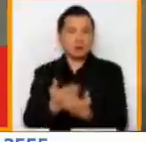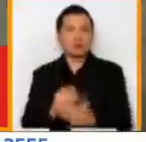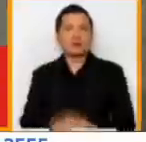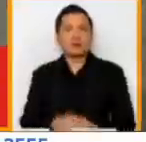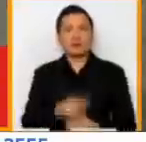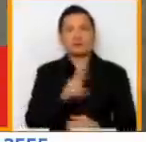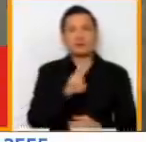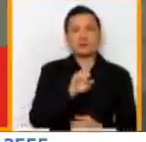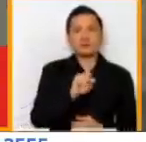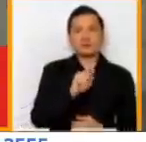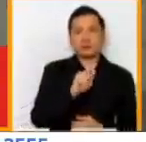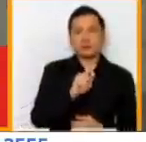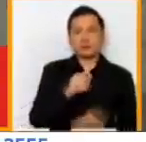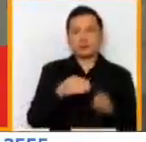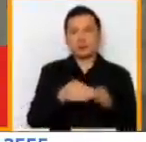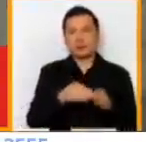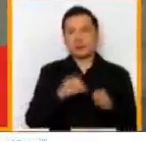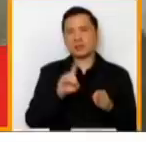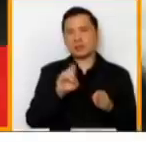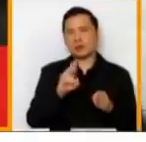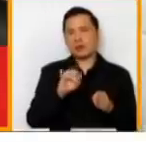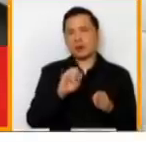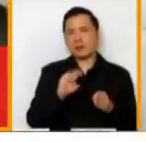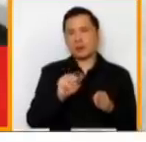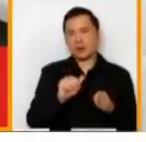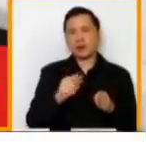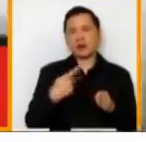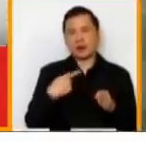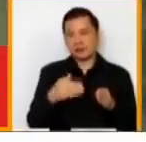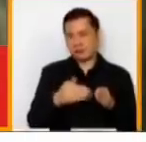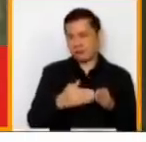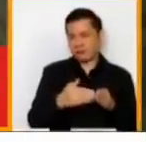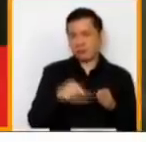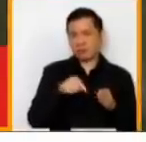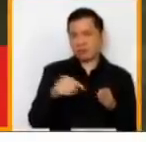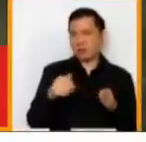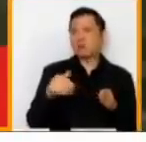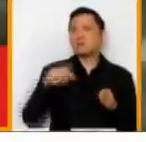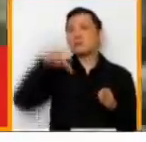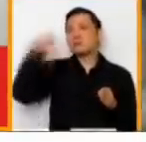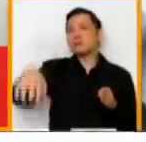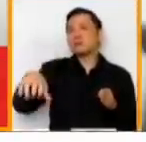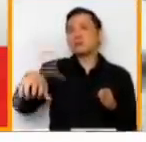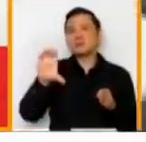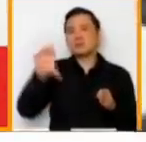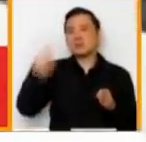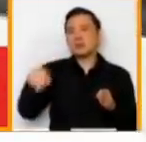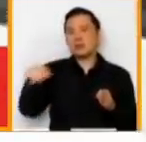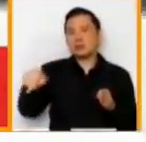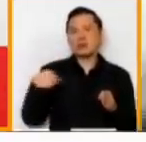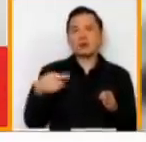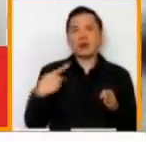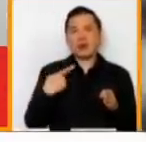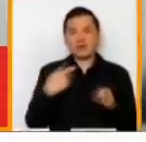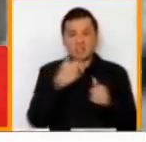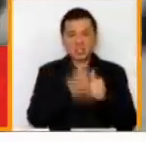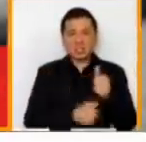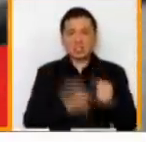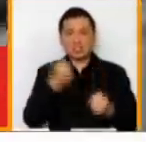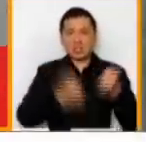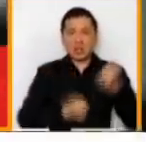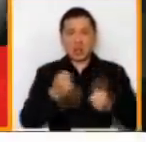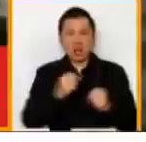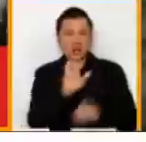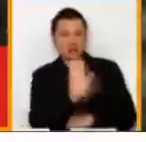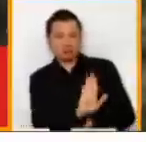A. Dalarama Street, na ilang metro lang ang layo sa venue ng COC filing, iniisa-isa ang mga sasakyan. Tinatanong kung saan sila pupunta.